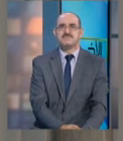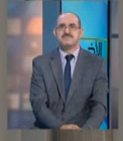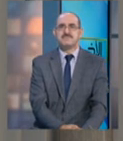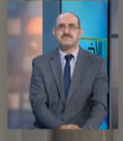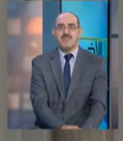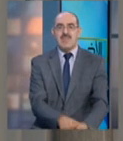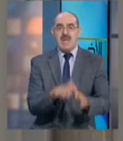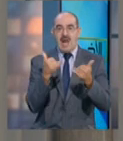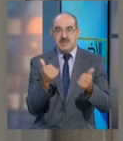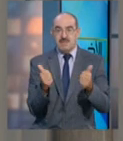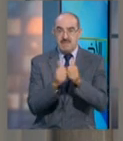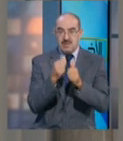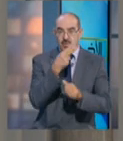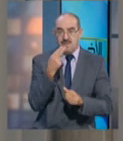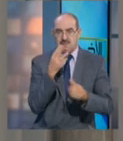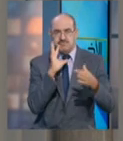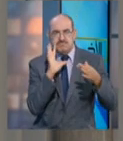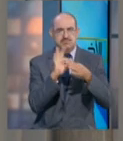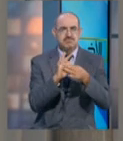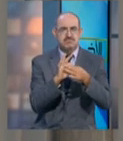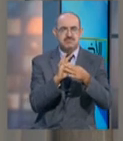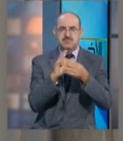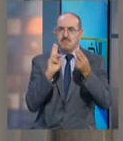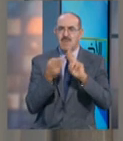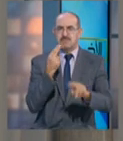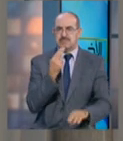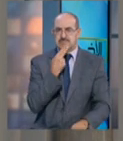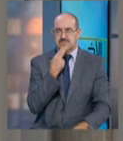تجمع الجزائر والنرويج علاقة ممتازة.